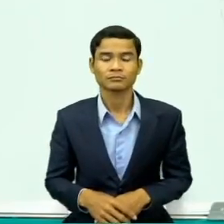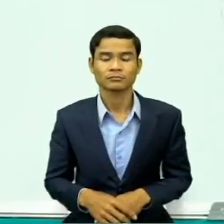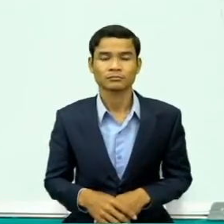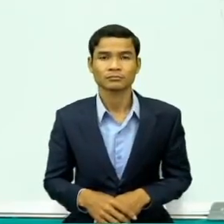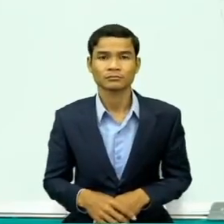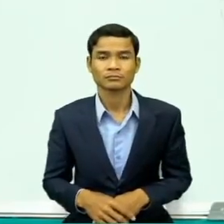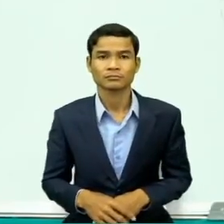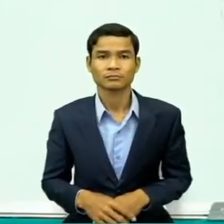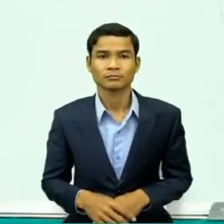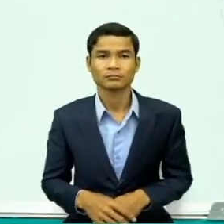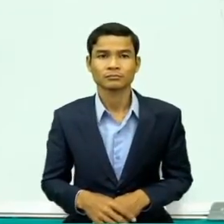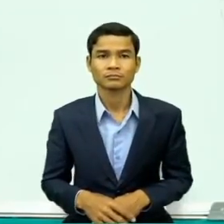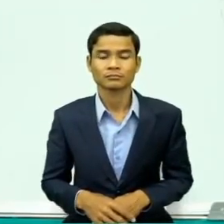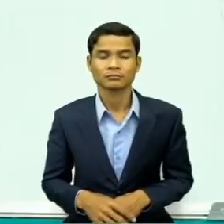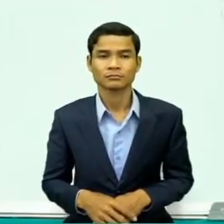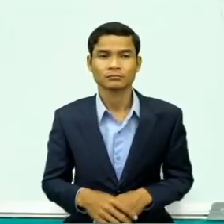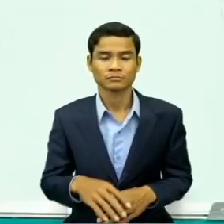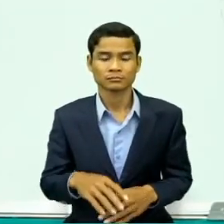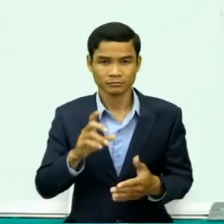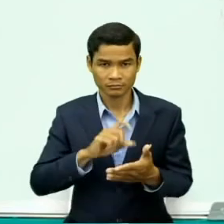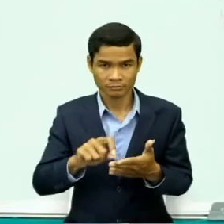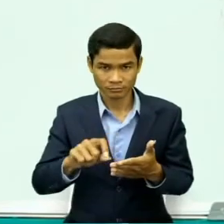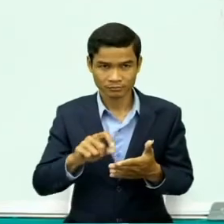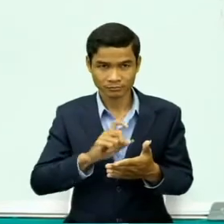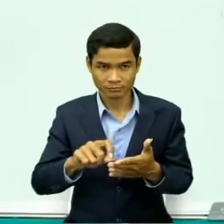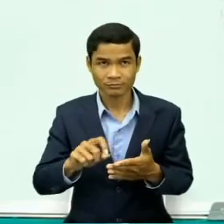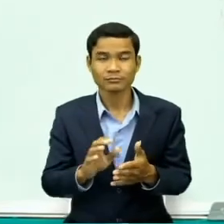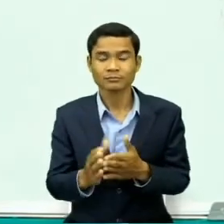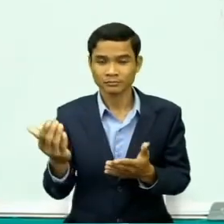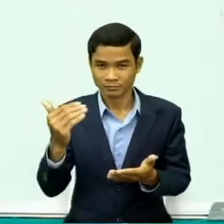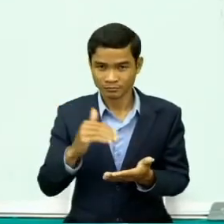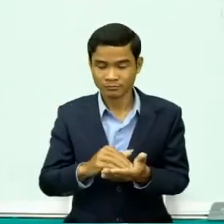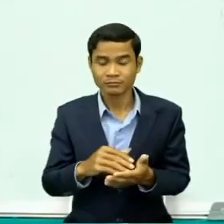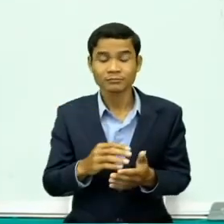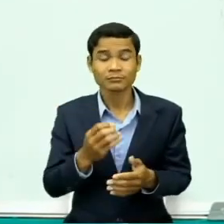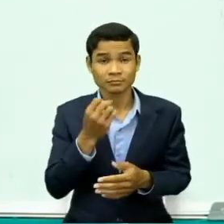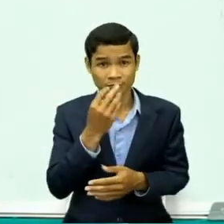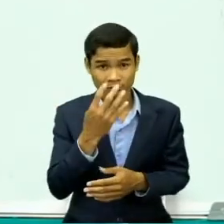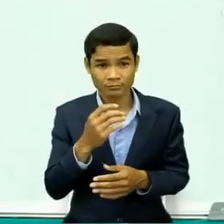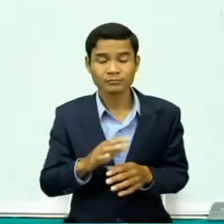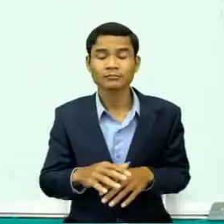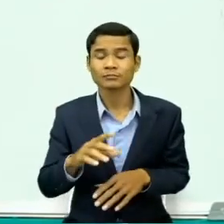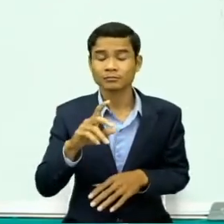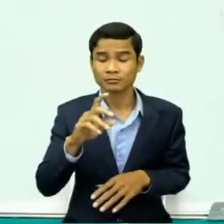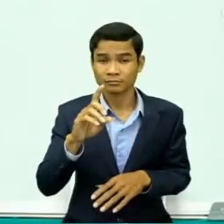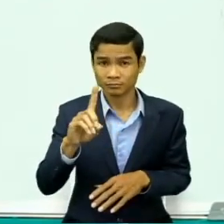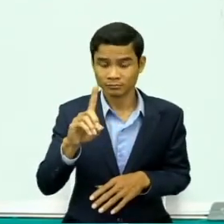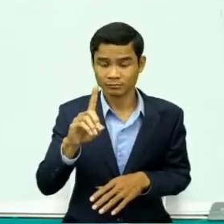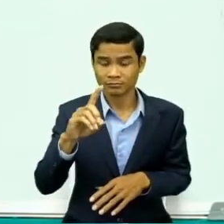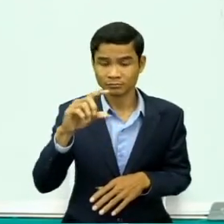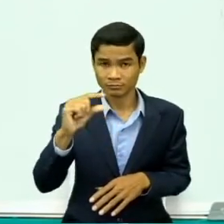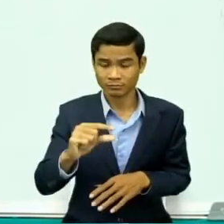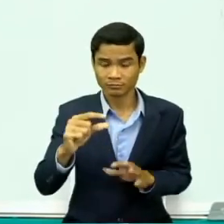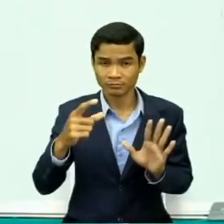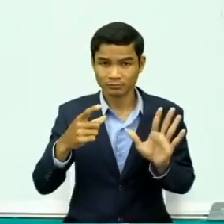chà con sơ sơ tết nè kêu hai đồng tiết nè cà phê cứ miền là sò phò trường